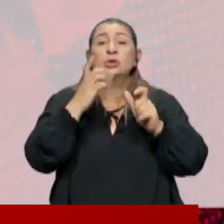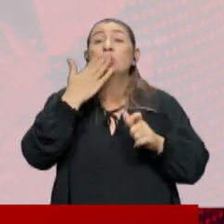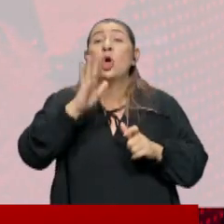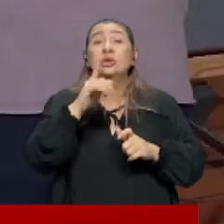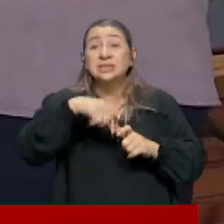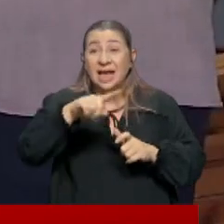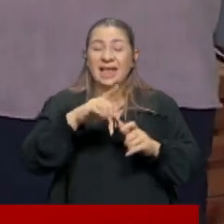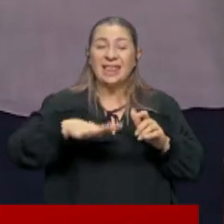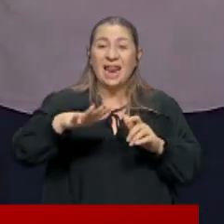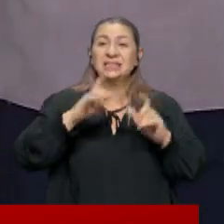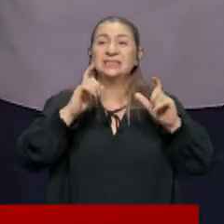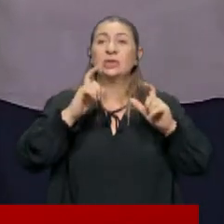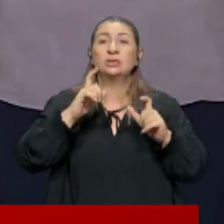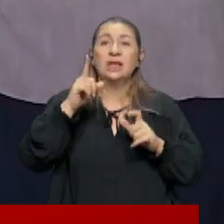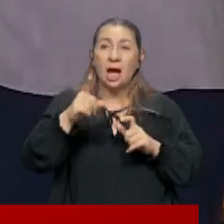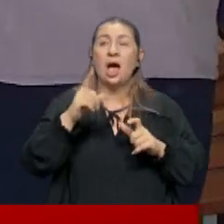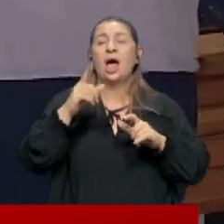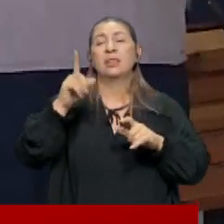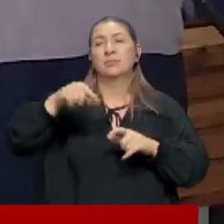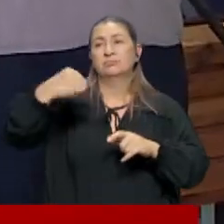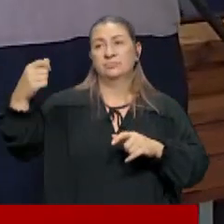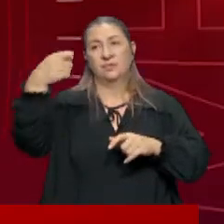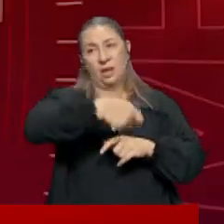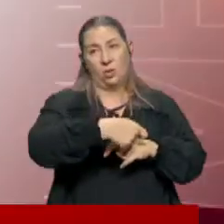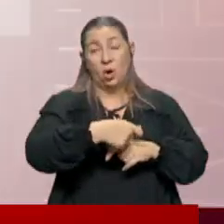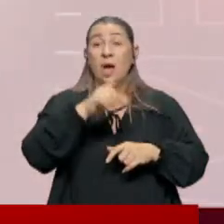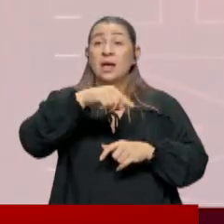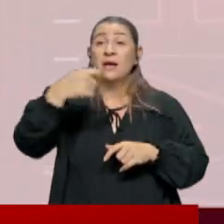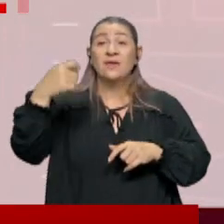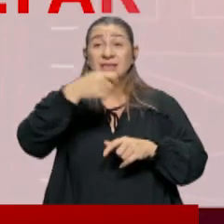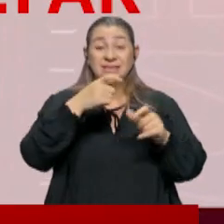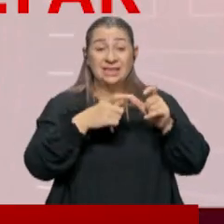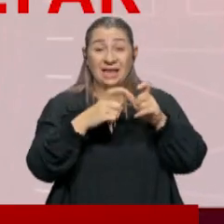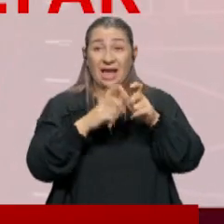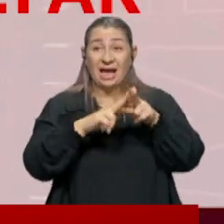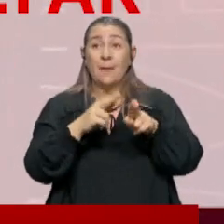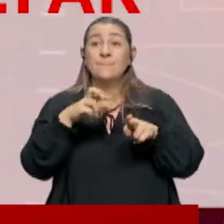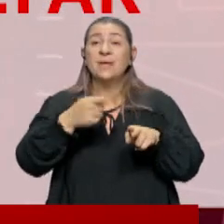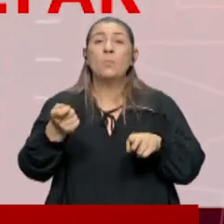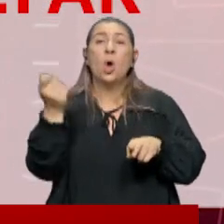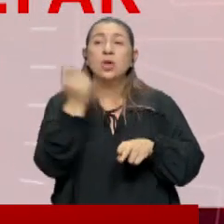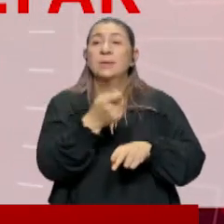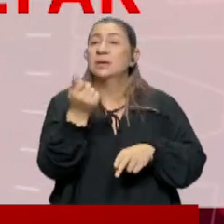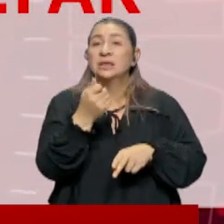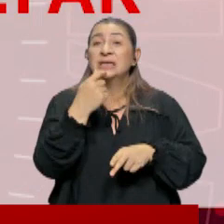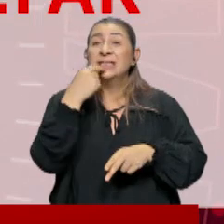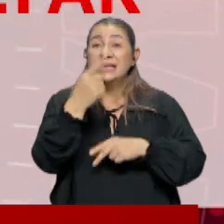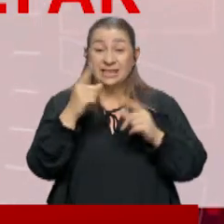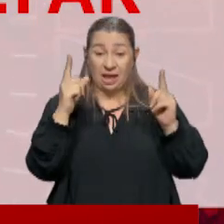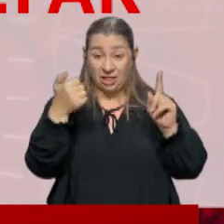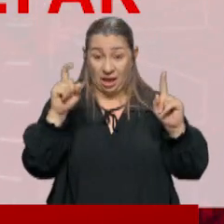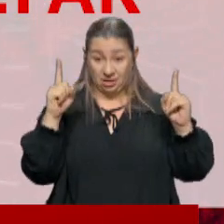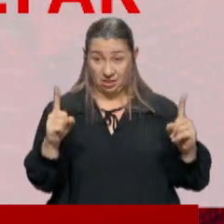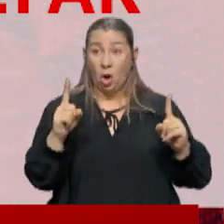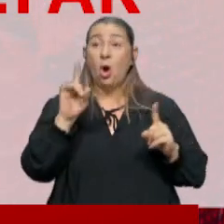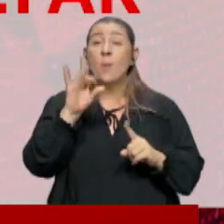kişilerin genel sağlık sigortası primleri hazineden karşılanıyor. Hazineden SGK'ya yapılan prim ödemelerinin miktarı yılın ilk 6